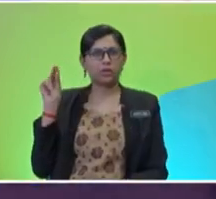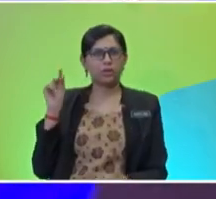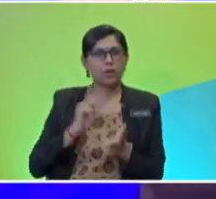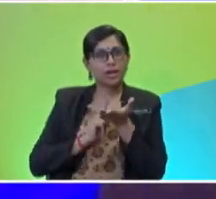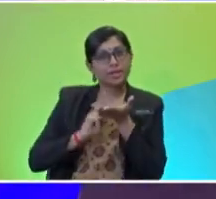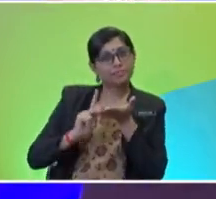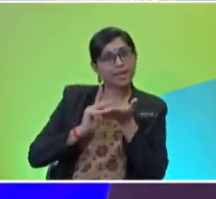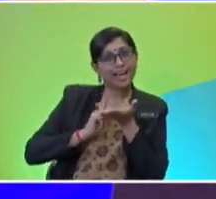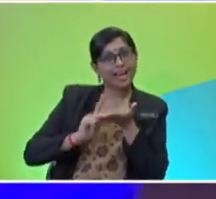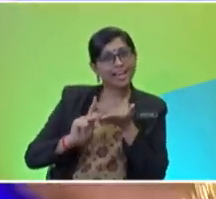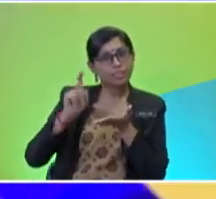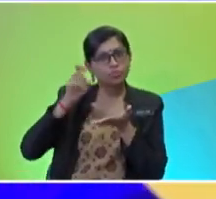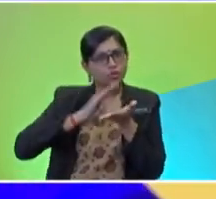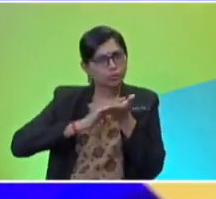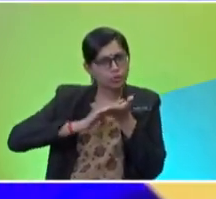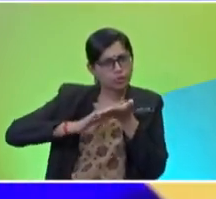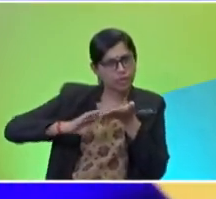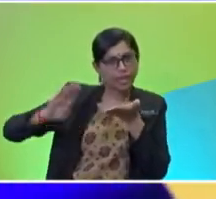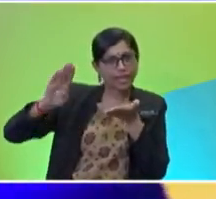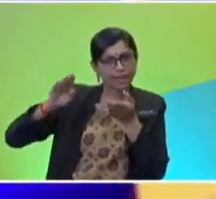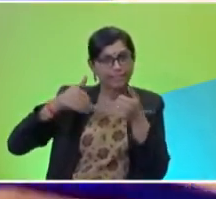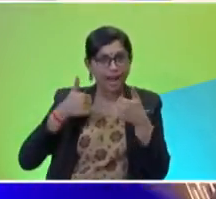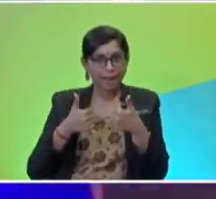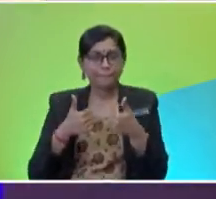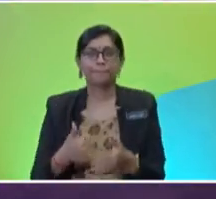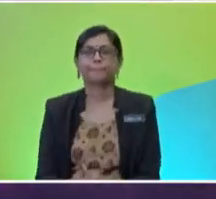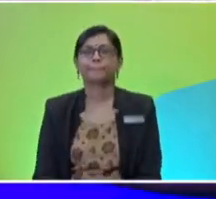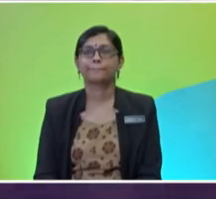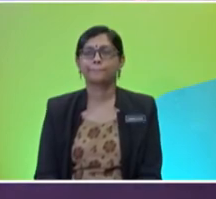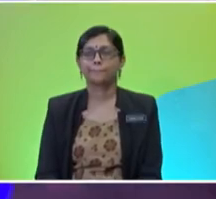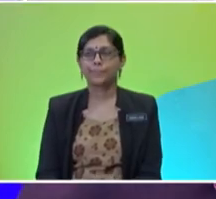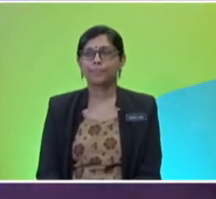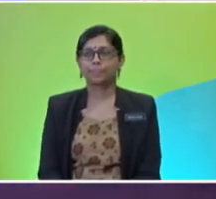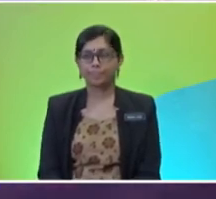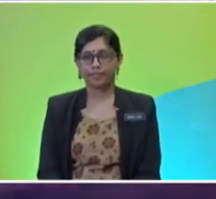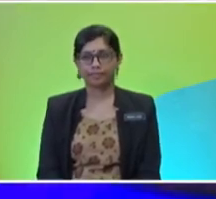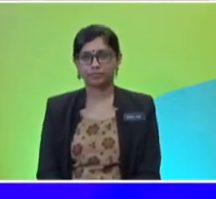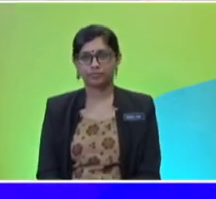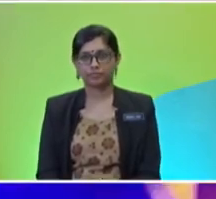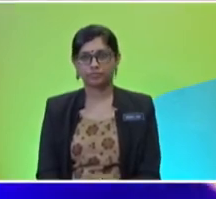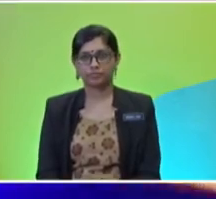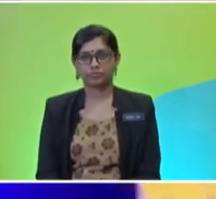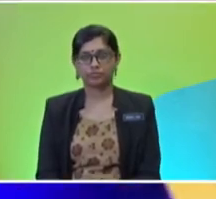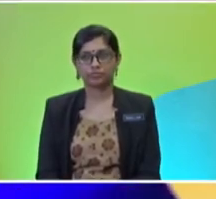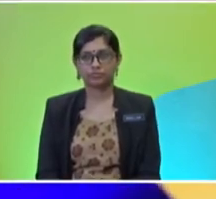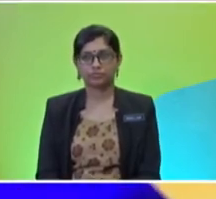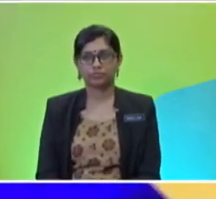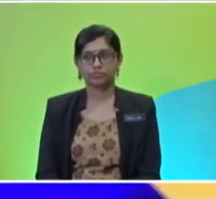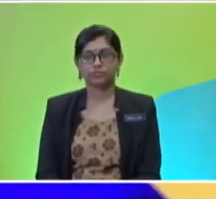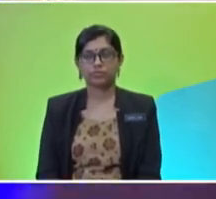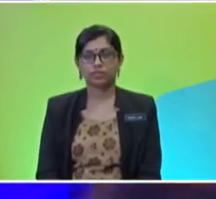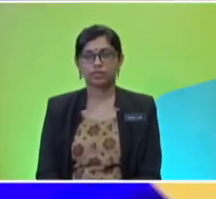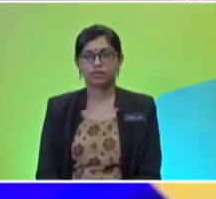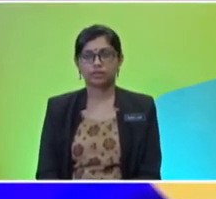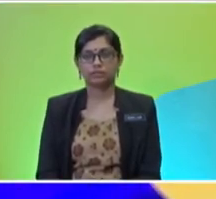Kita masukkan dan kita rapikannya. Nampak ni. Okey, kita rapikan macam ni. Kalau rasa longgar-longgar ni, tak